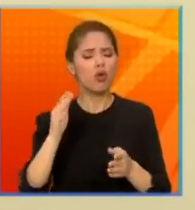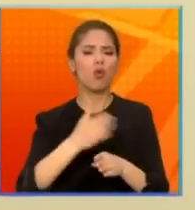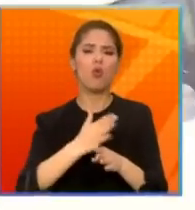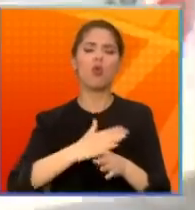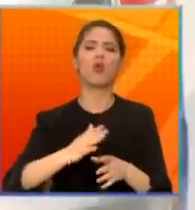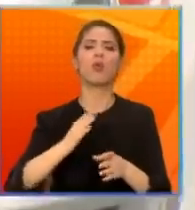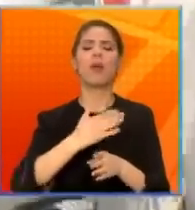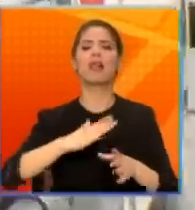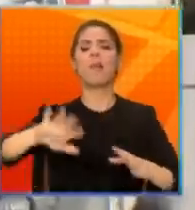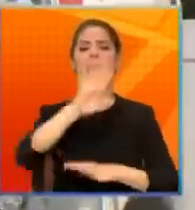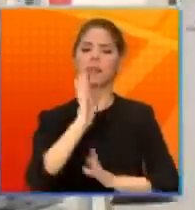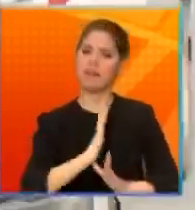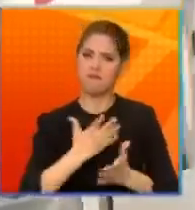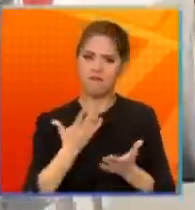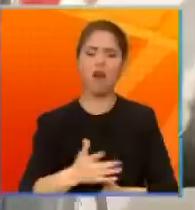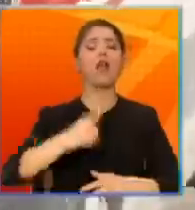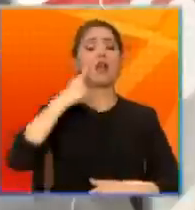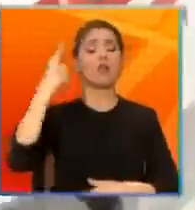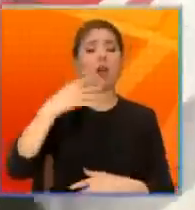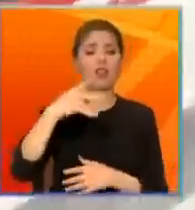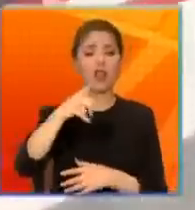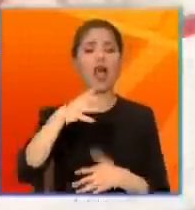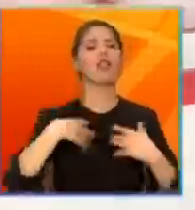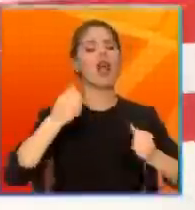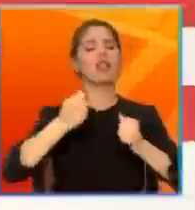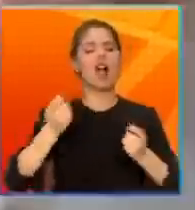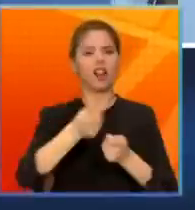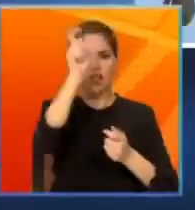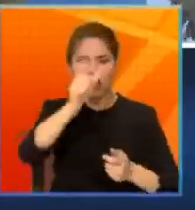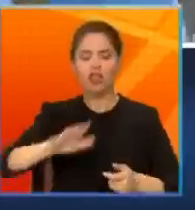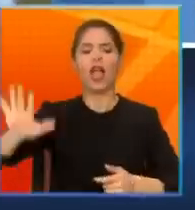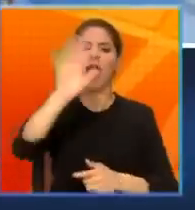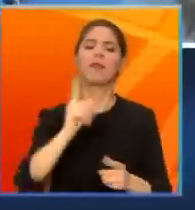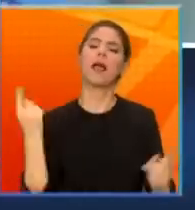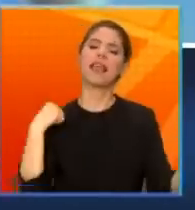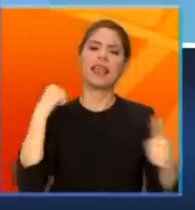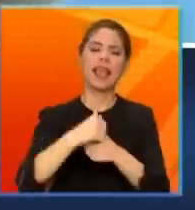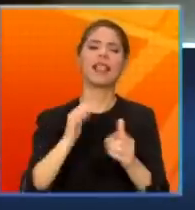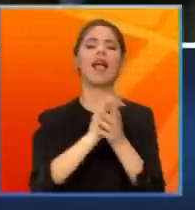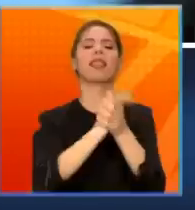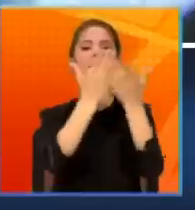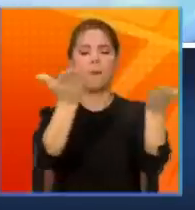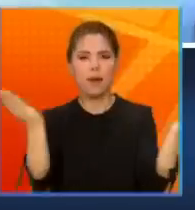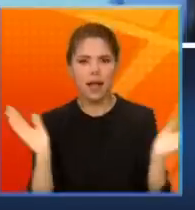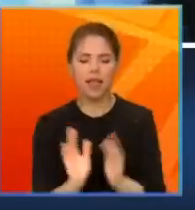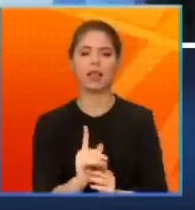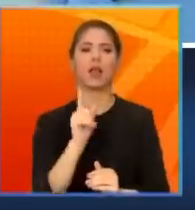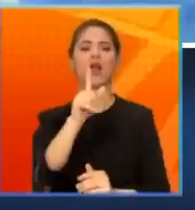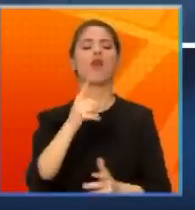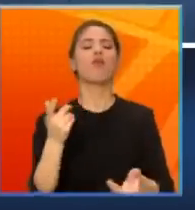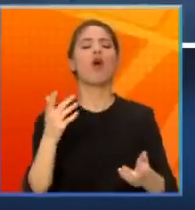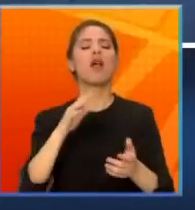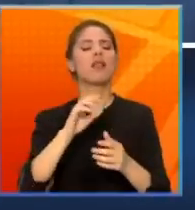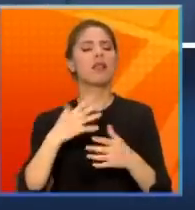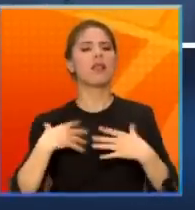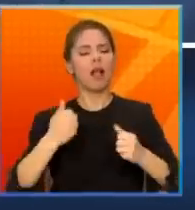elimizde mevcuttur. Başkan, sağlık çalışanlarını da bir kez daha tebrik etti. Sağlık Bakanlığımız tüm